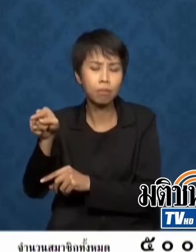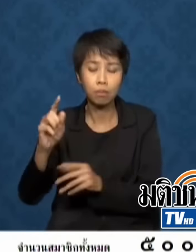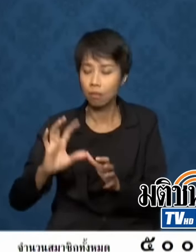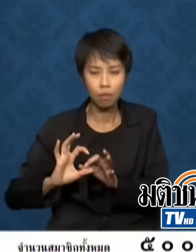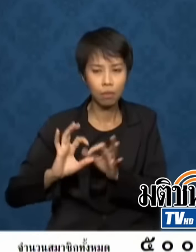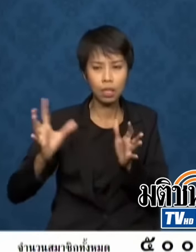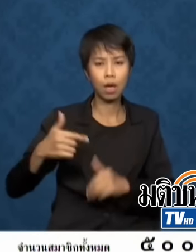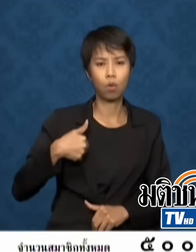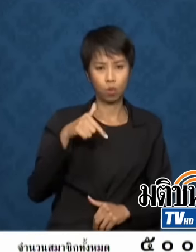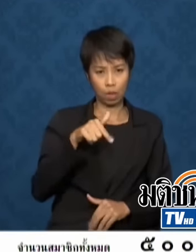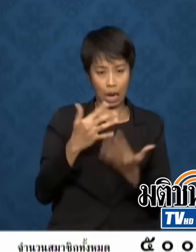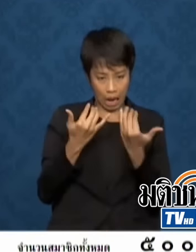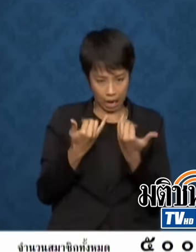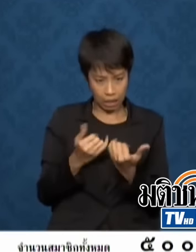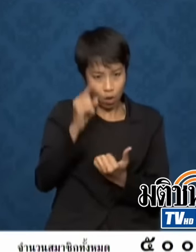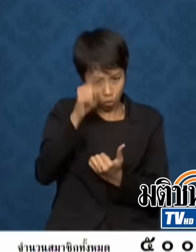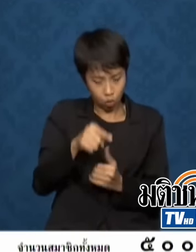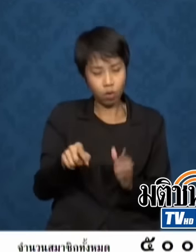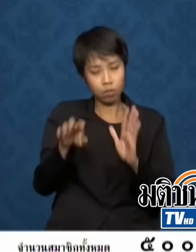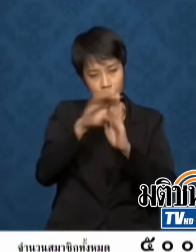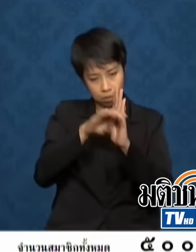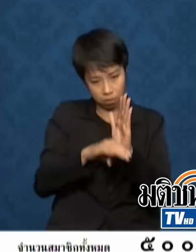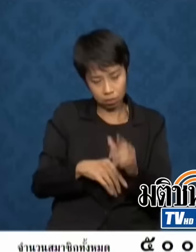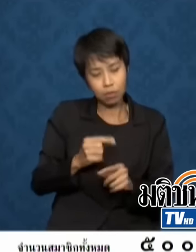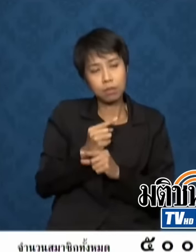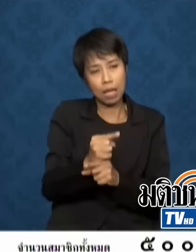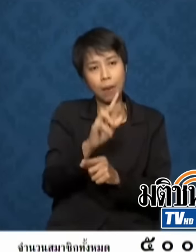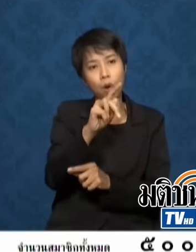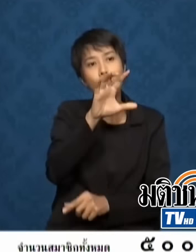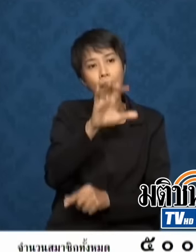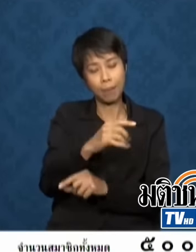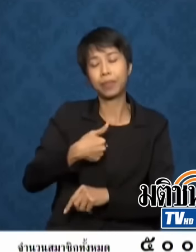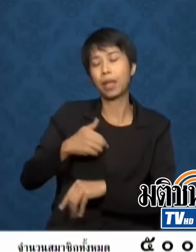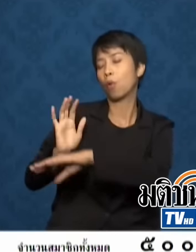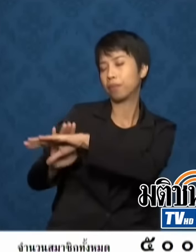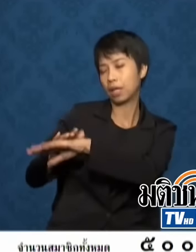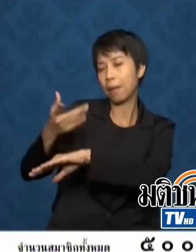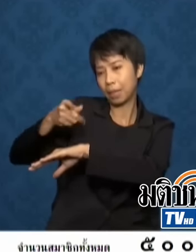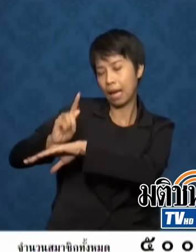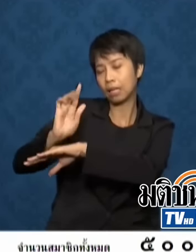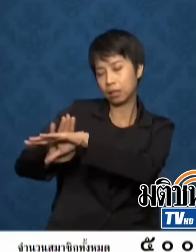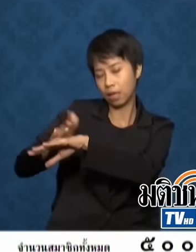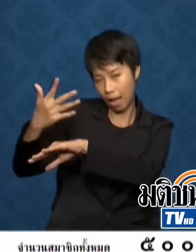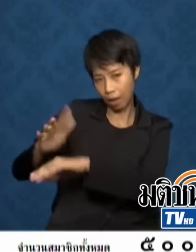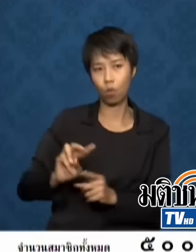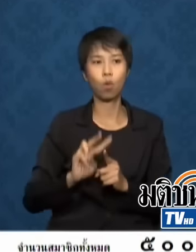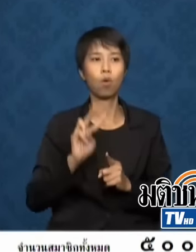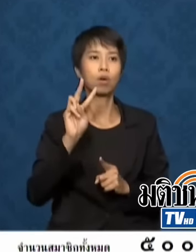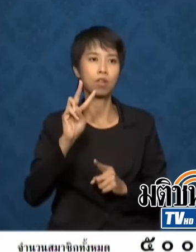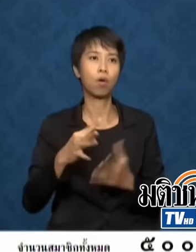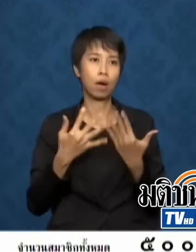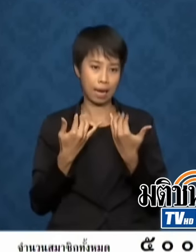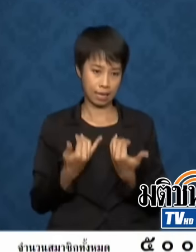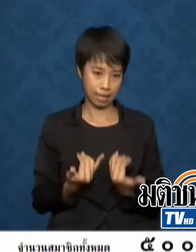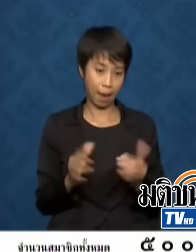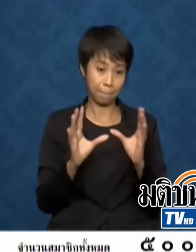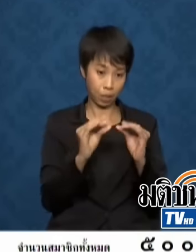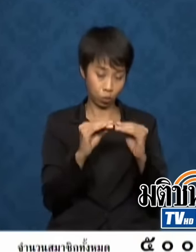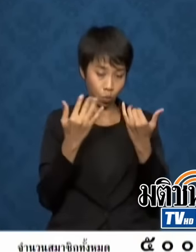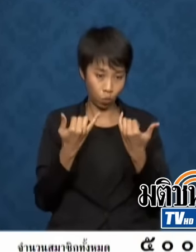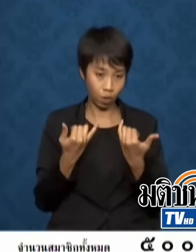ที่รักษาข้อบังคับการประชุม ครับอันนี้ผมได้เตือนไปแล้วนะครับไม่เกี่ยวกันครับ แล้วข้อที่2นะครับท่านประธานครับการควบคุมการประชุมครั้งนี้นะ